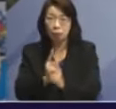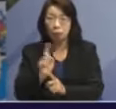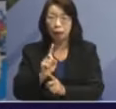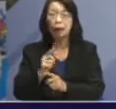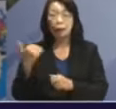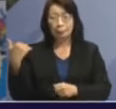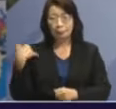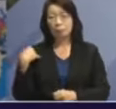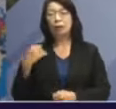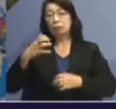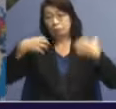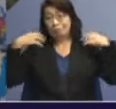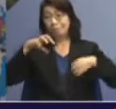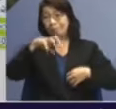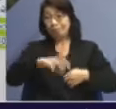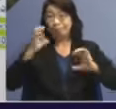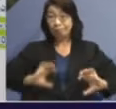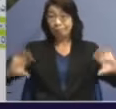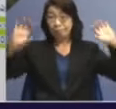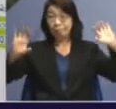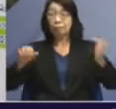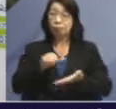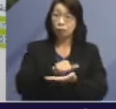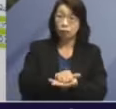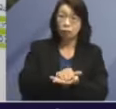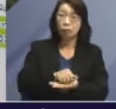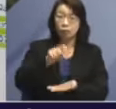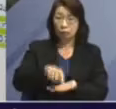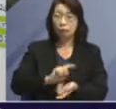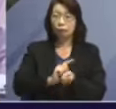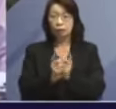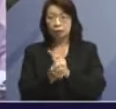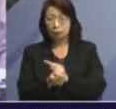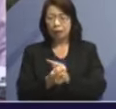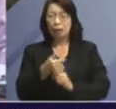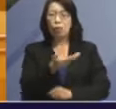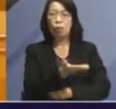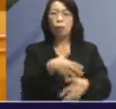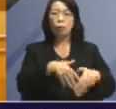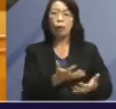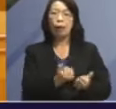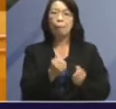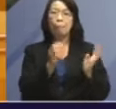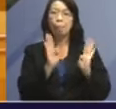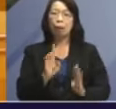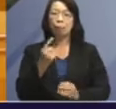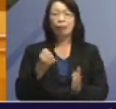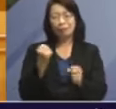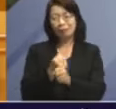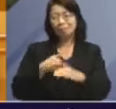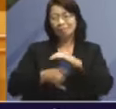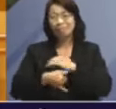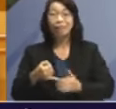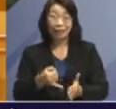ดต่อราชการศาลและคู่ความในคดีให้ได้รับความสะดวกมากยิ่งขึ้น ก็ตอนนี้ศาล